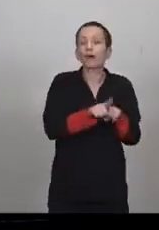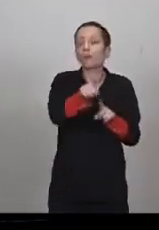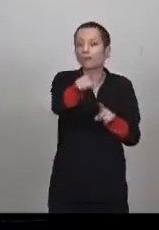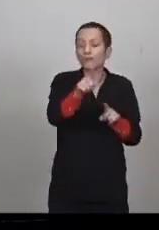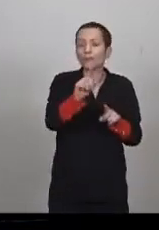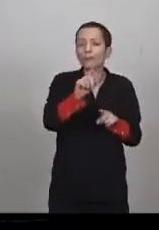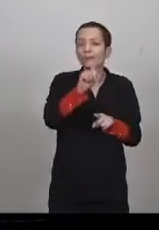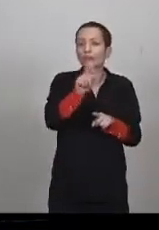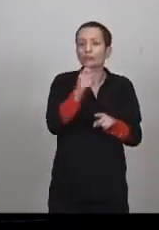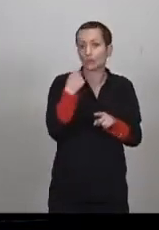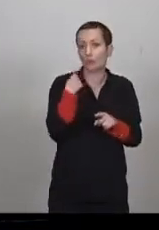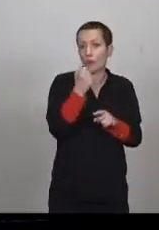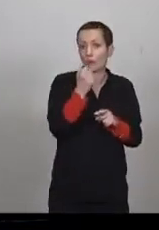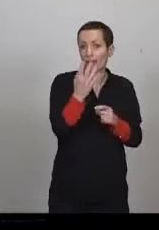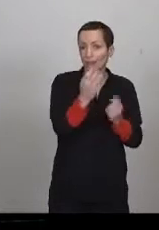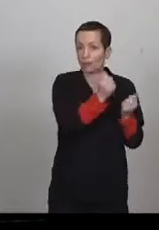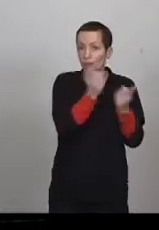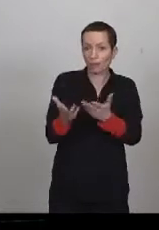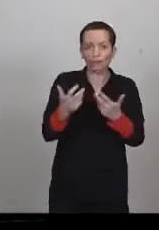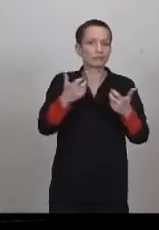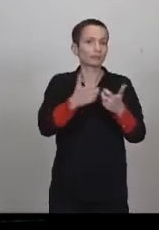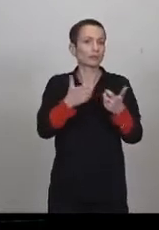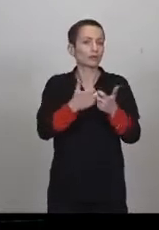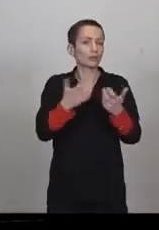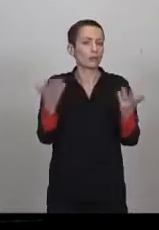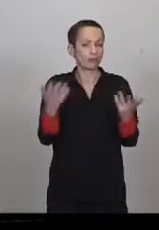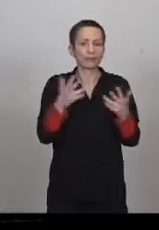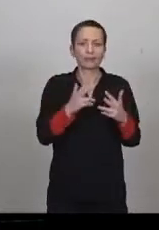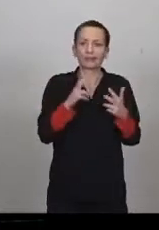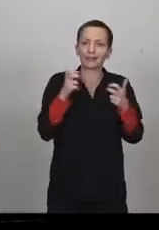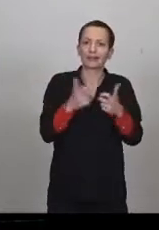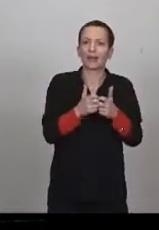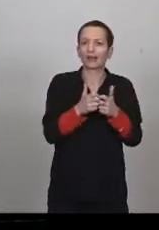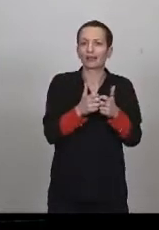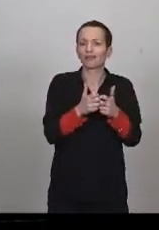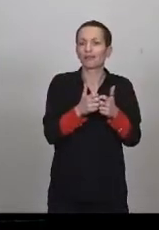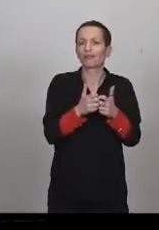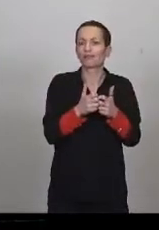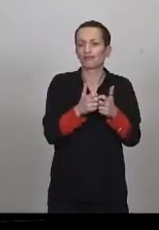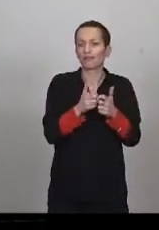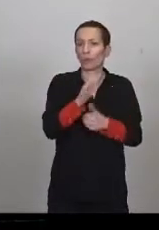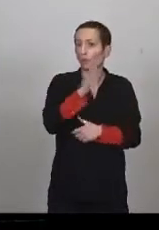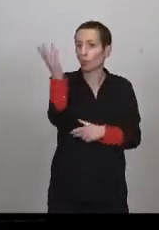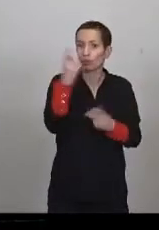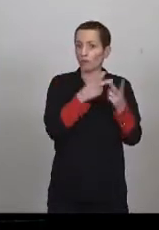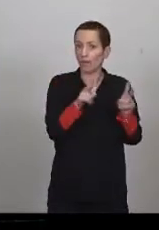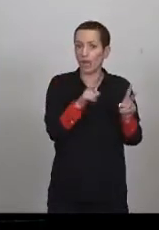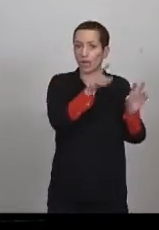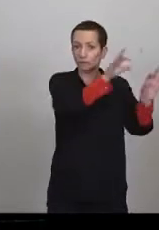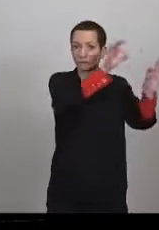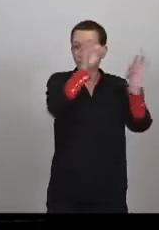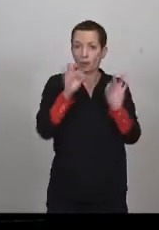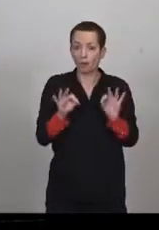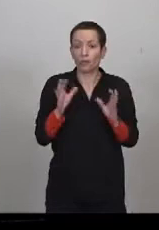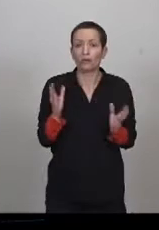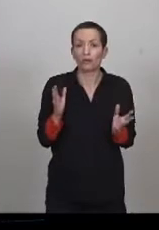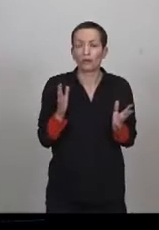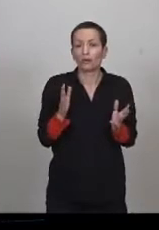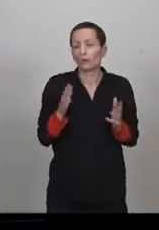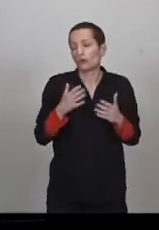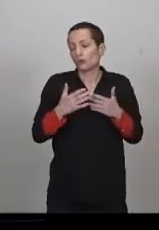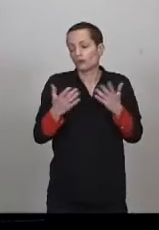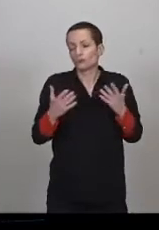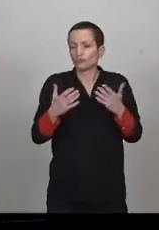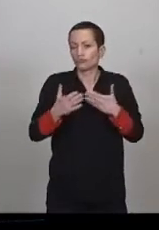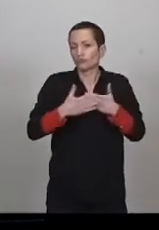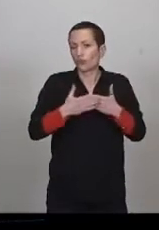question 4, en prenant par exemple les tarifs d'autres villes, à peu près de la même taille